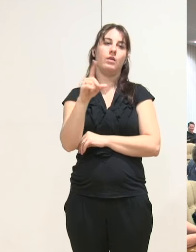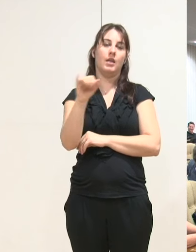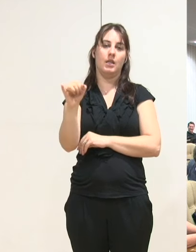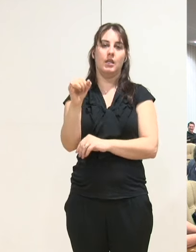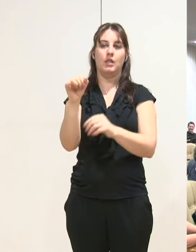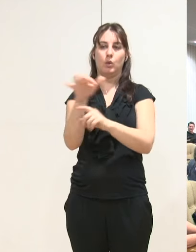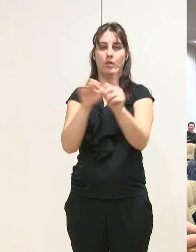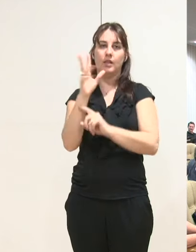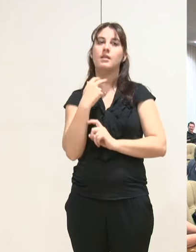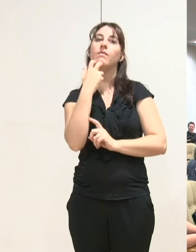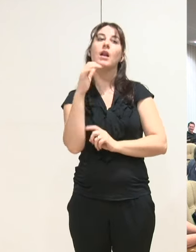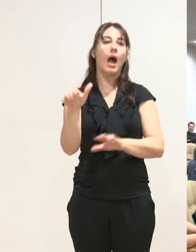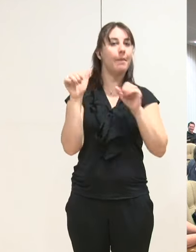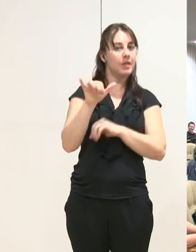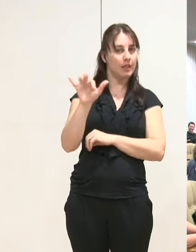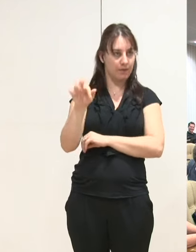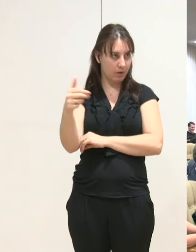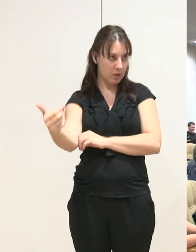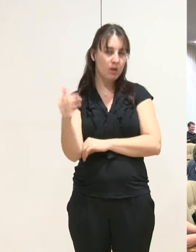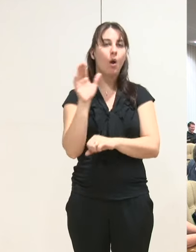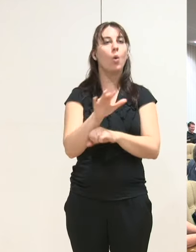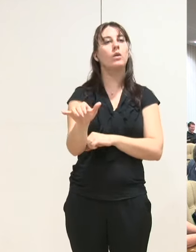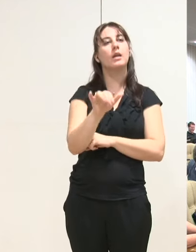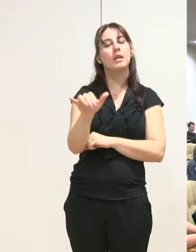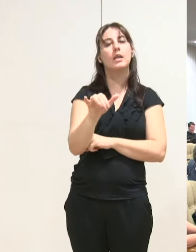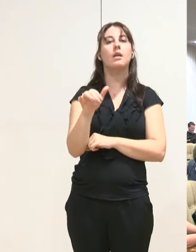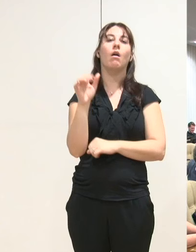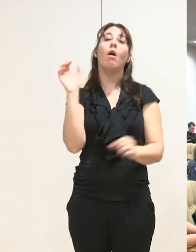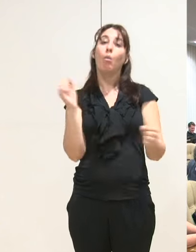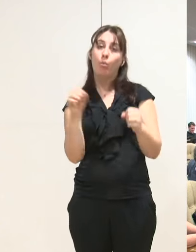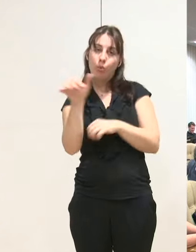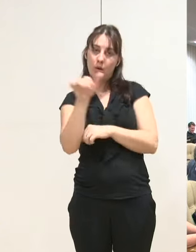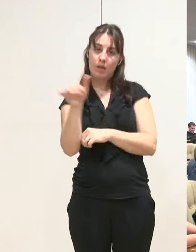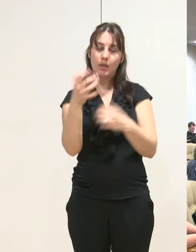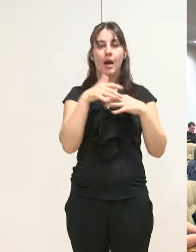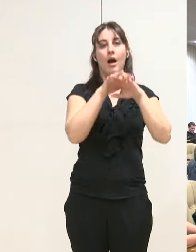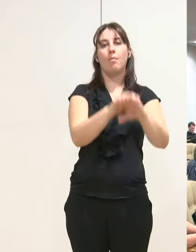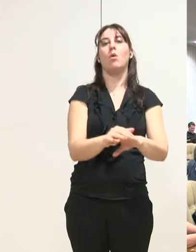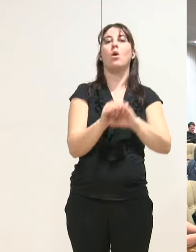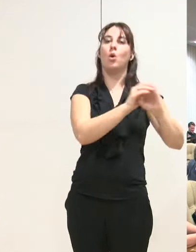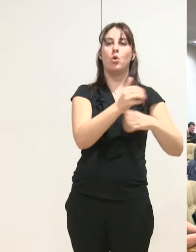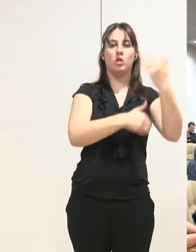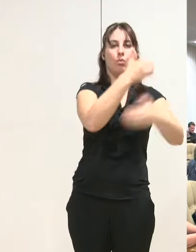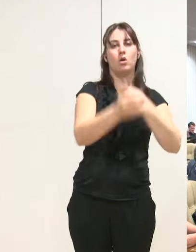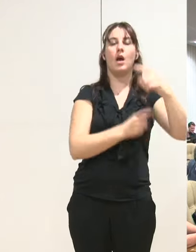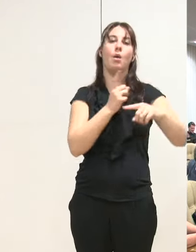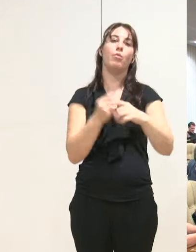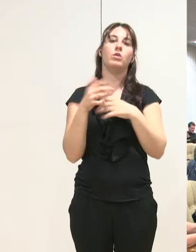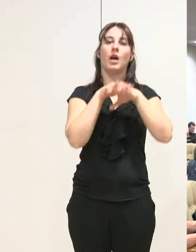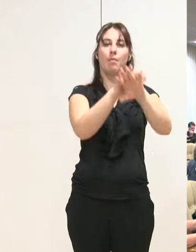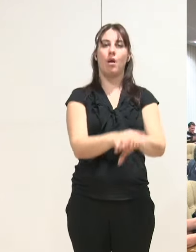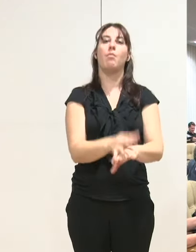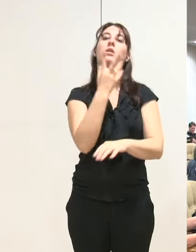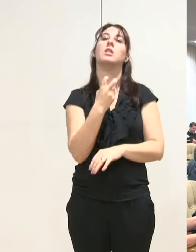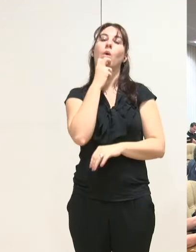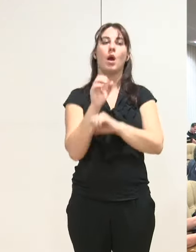qui s'abstientondation qui vote contre qui vote pour rassemblement de gauche et de progrès rassemblement citoyen de la